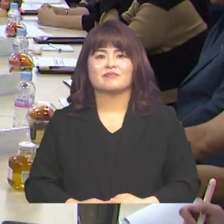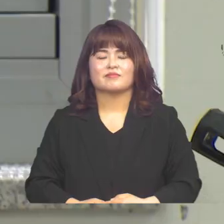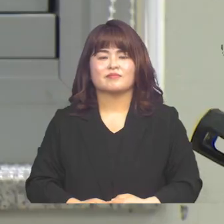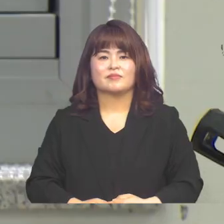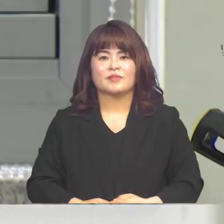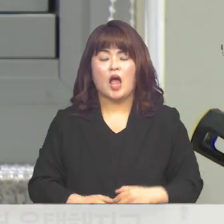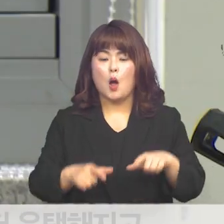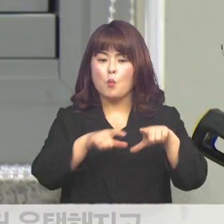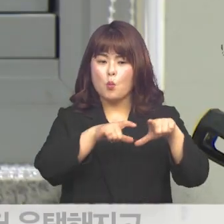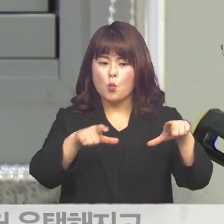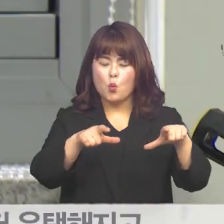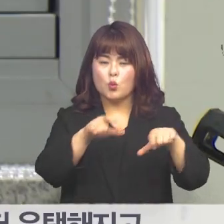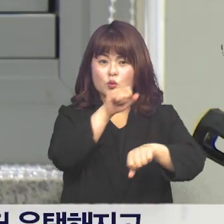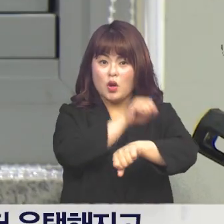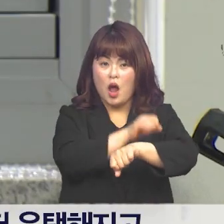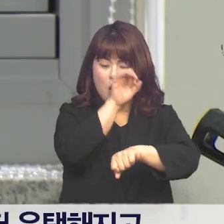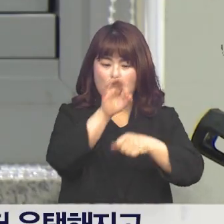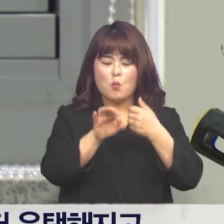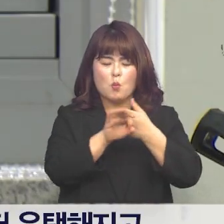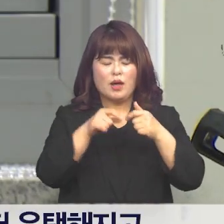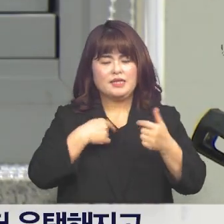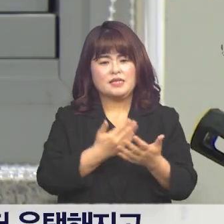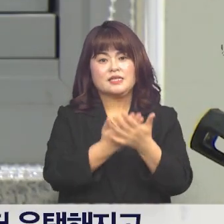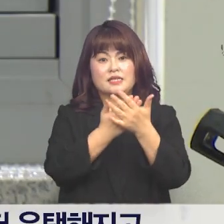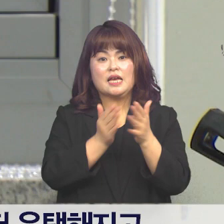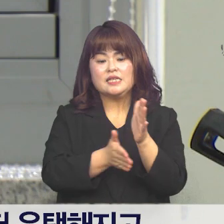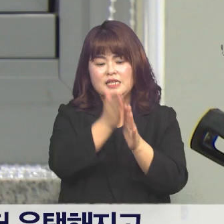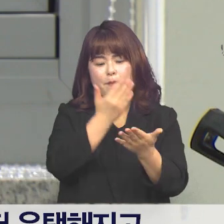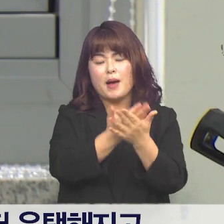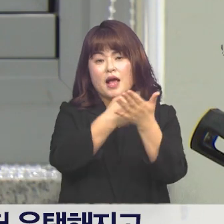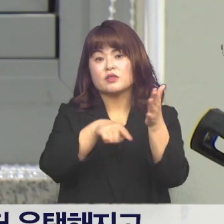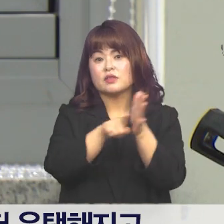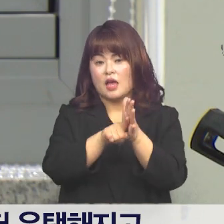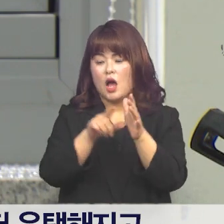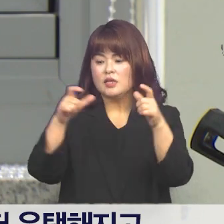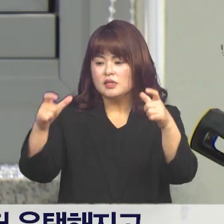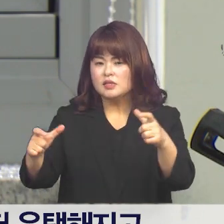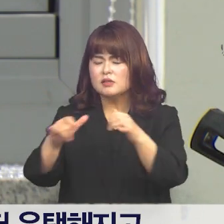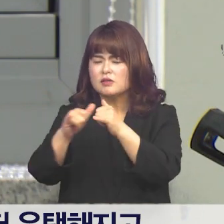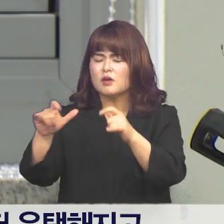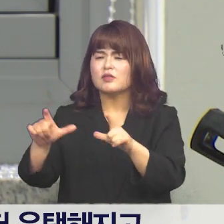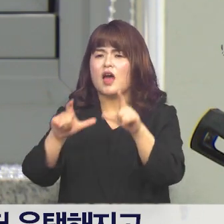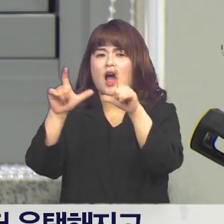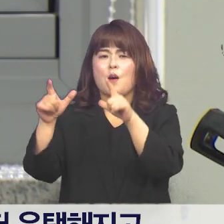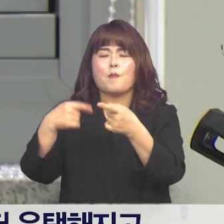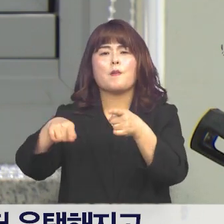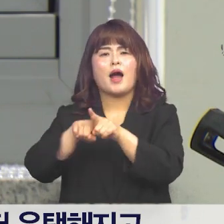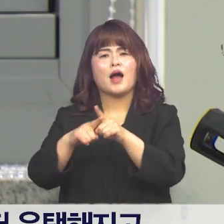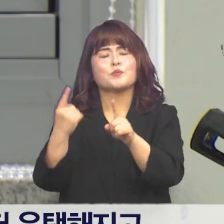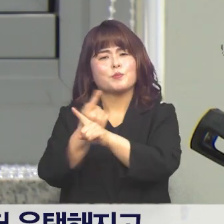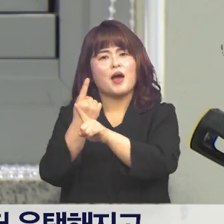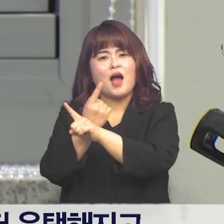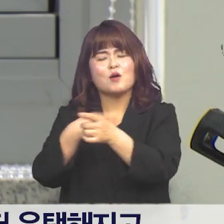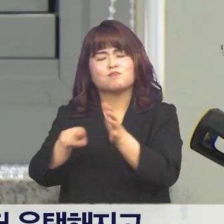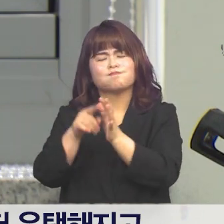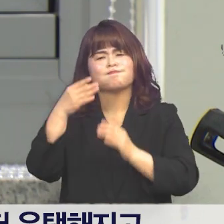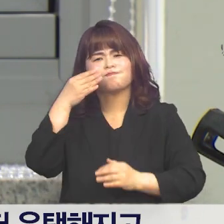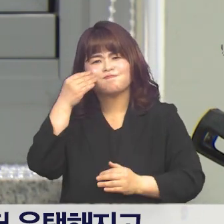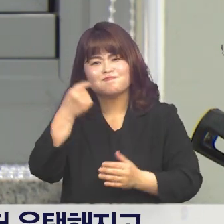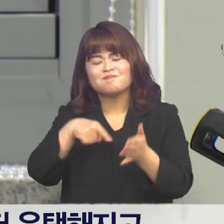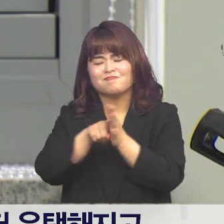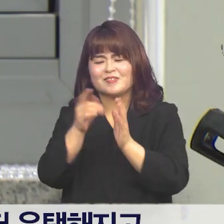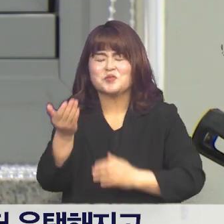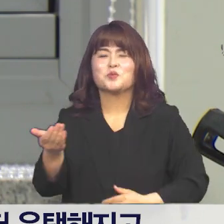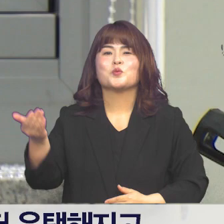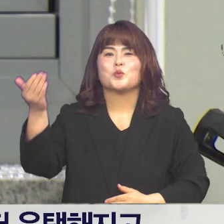밝혔습니다. 일과 성과를 통해서 시를 발전시키고 또 우리 시민들의 삶과 생활이 좀 더